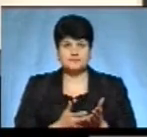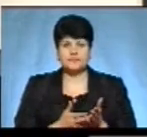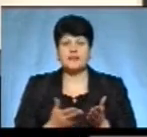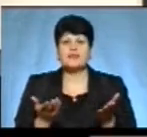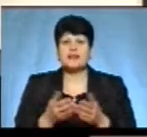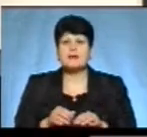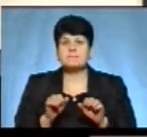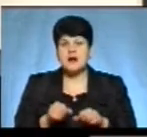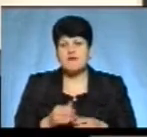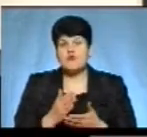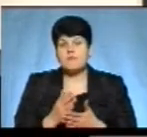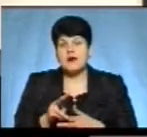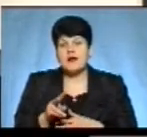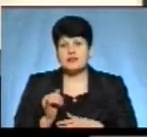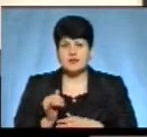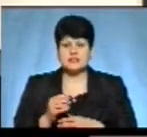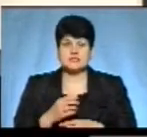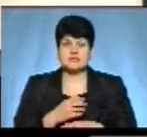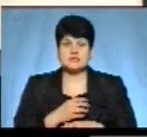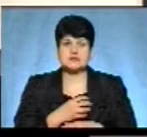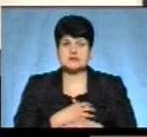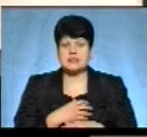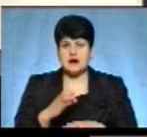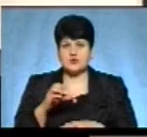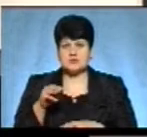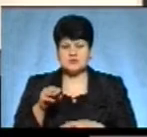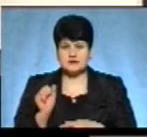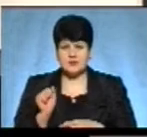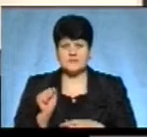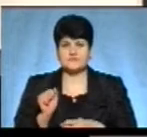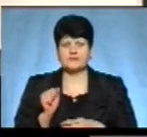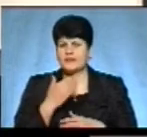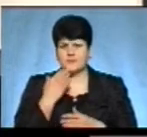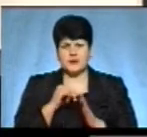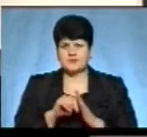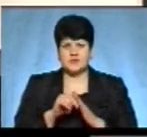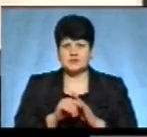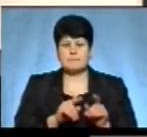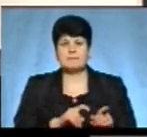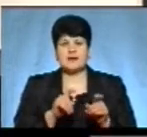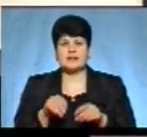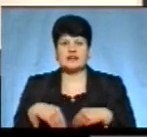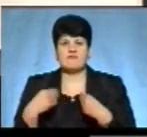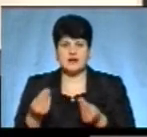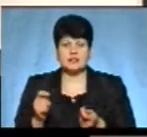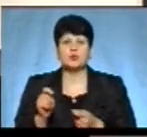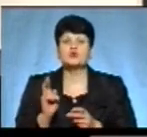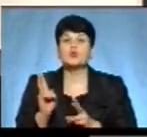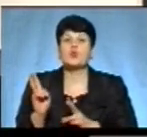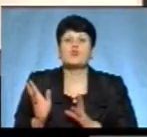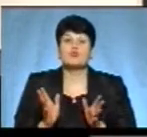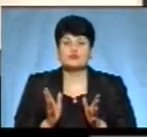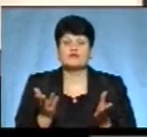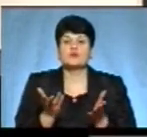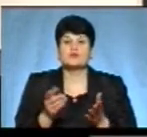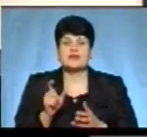право мала староста, чи сторож, чи староста, це не має значення, передавати ключі комусь в якусь